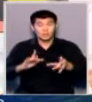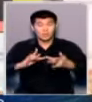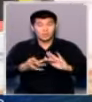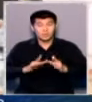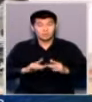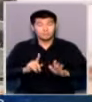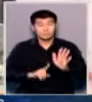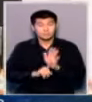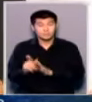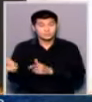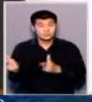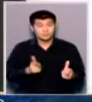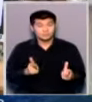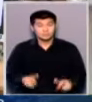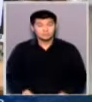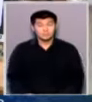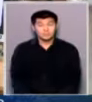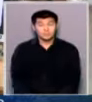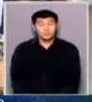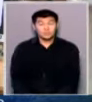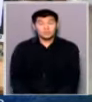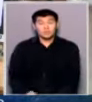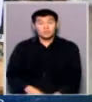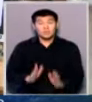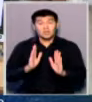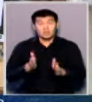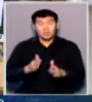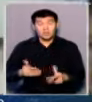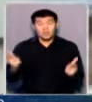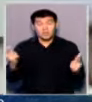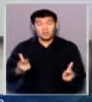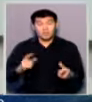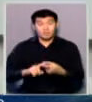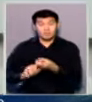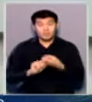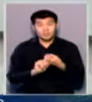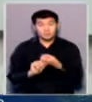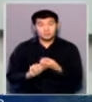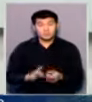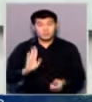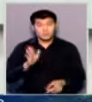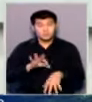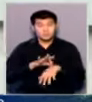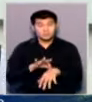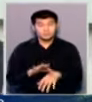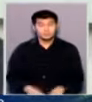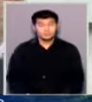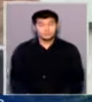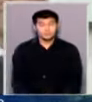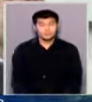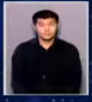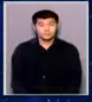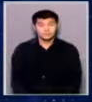онлайн қабылдауға да дайын. Енді жағдай тек өңірдегі эпидахуалға байланысты өрбейтін болады.